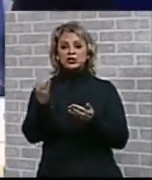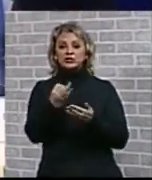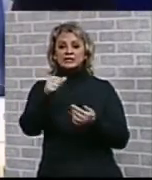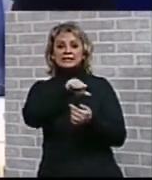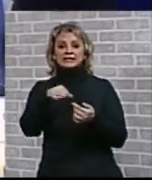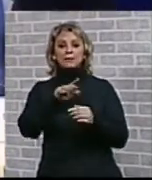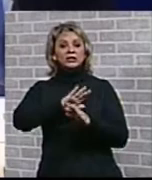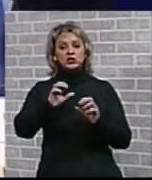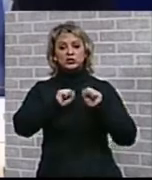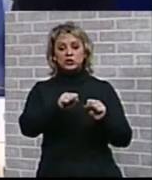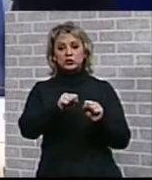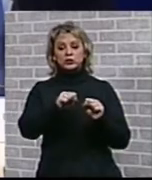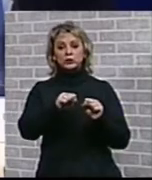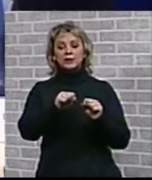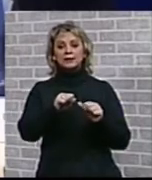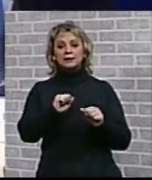самых незащищенных,